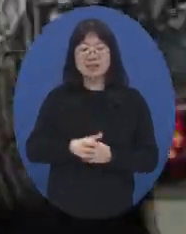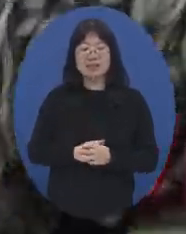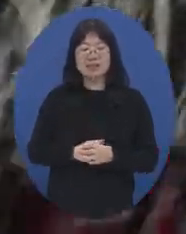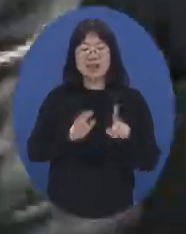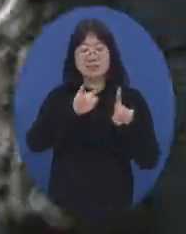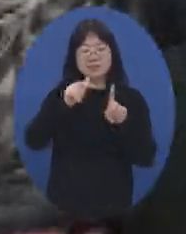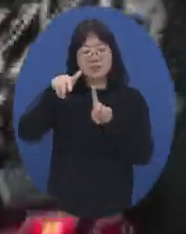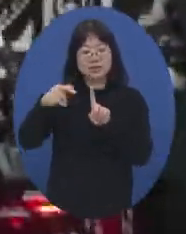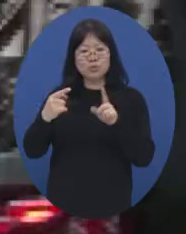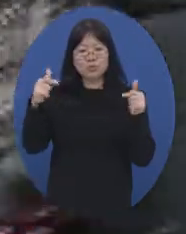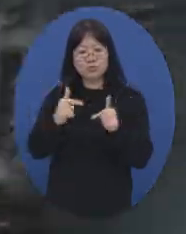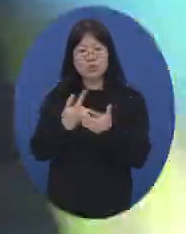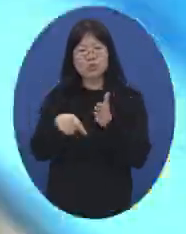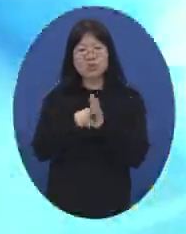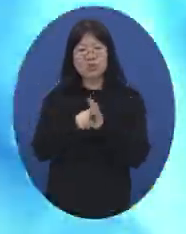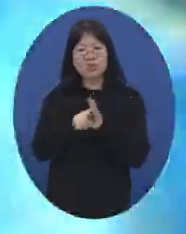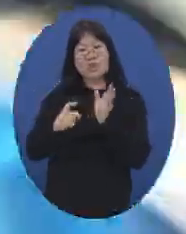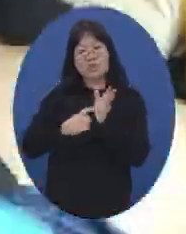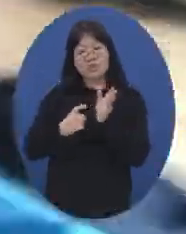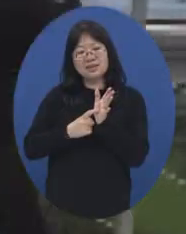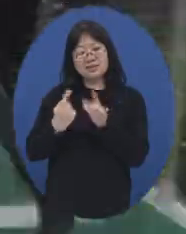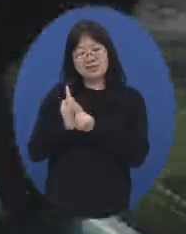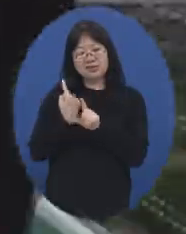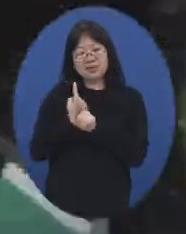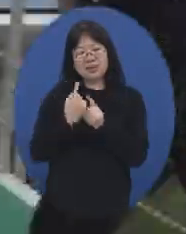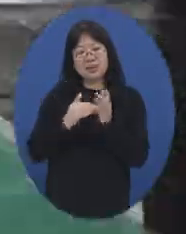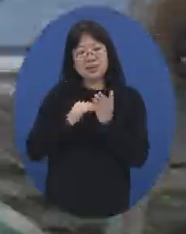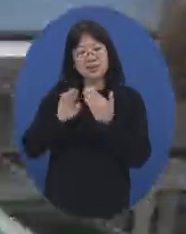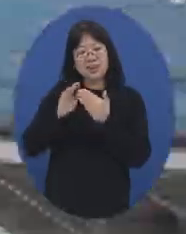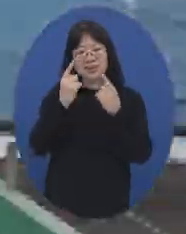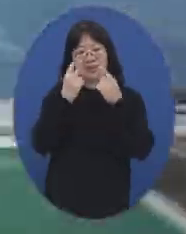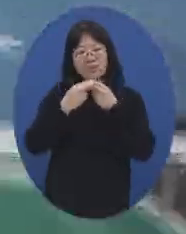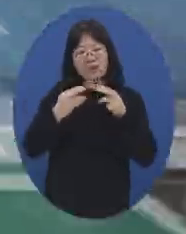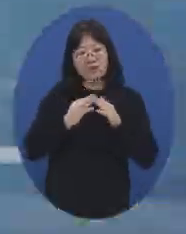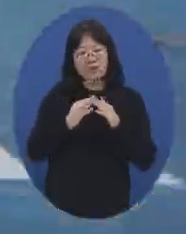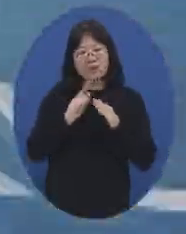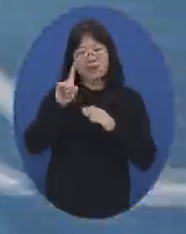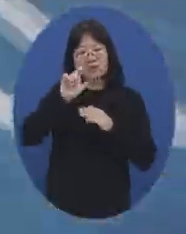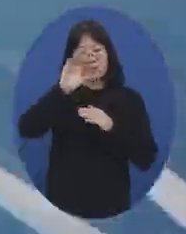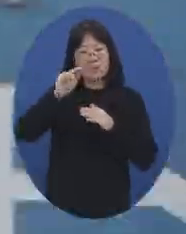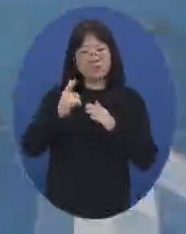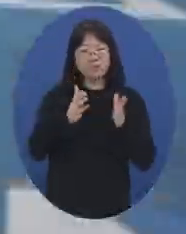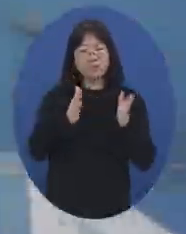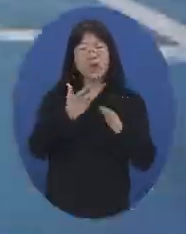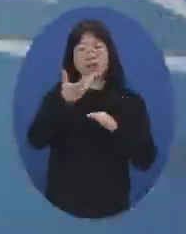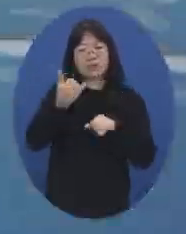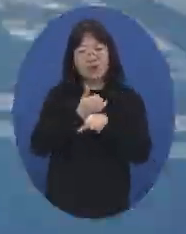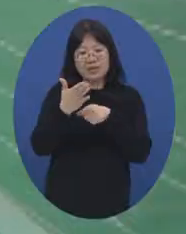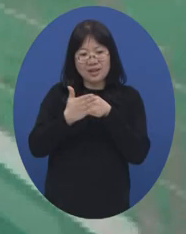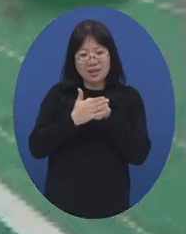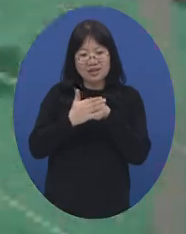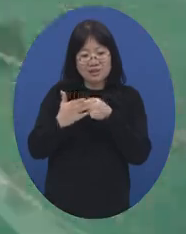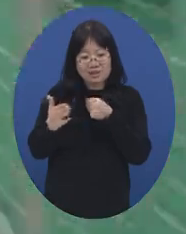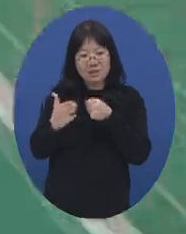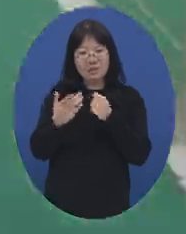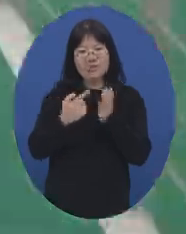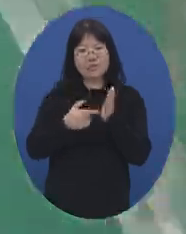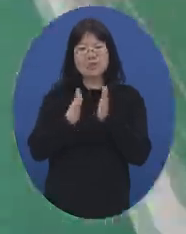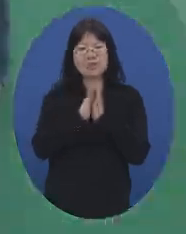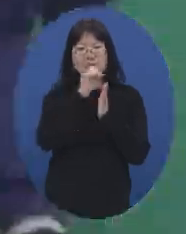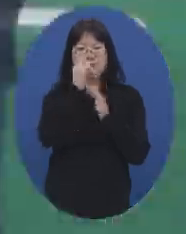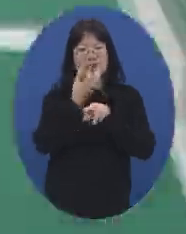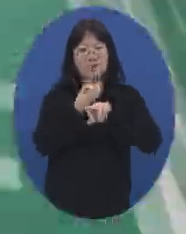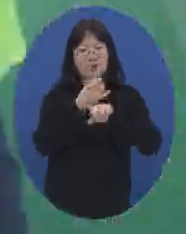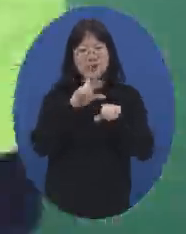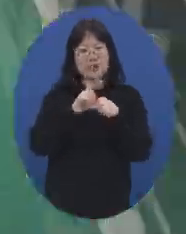1분 1초라도 줄이기 위해 기내에서 응급조치를 하고 대학병원까지 15분 만에 이송해 수술을 실시했습니다. 골든타임을